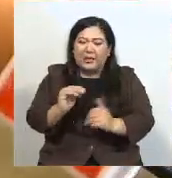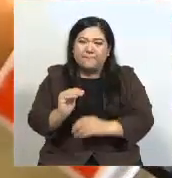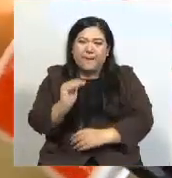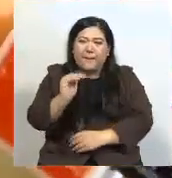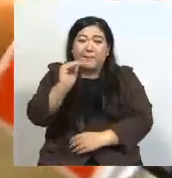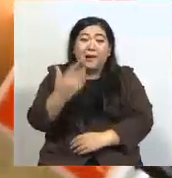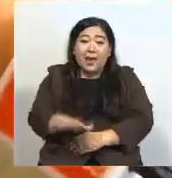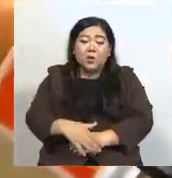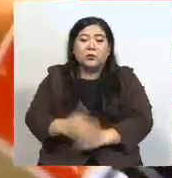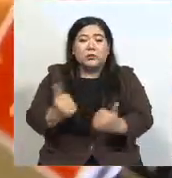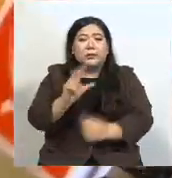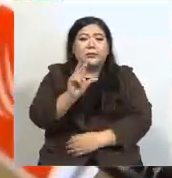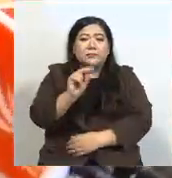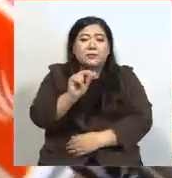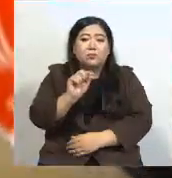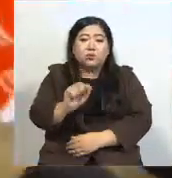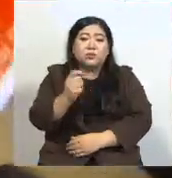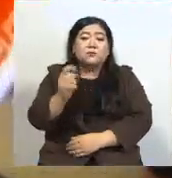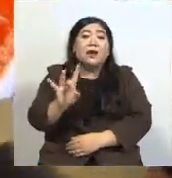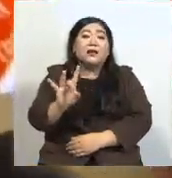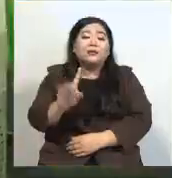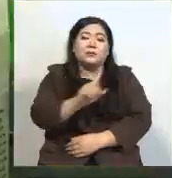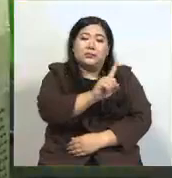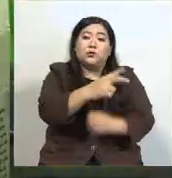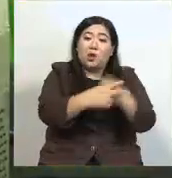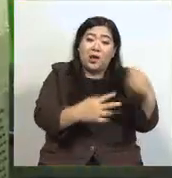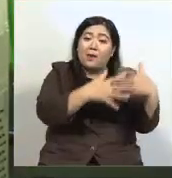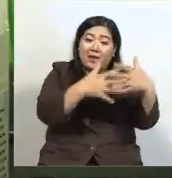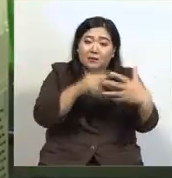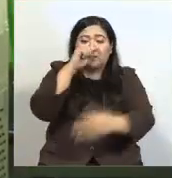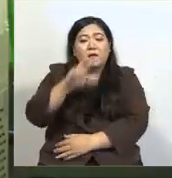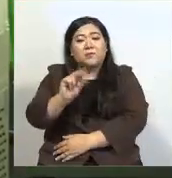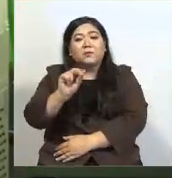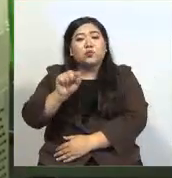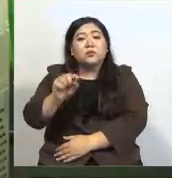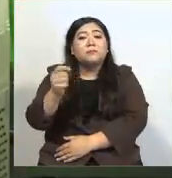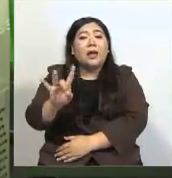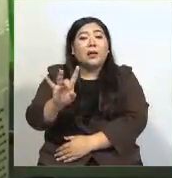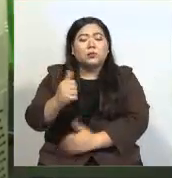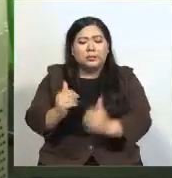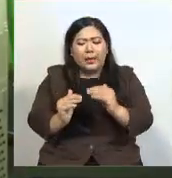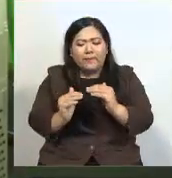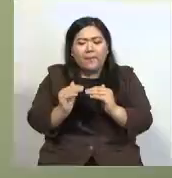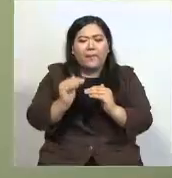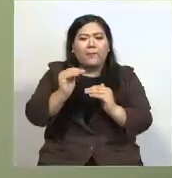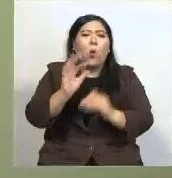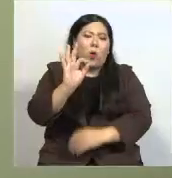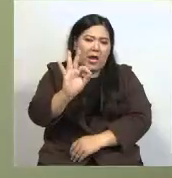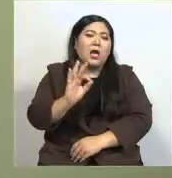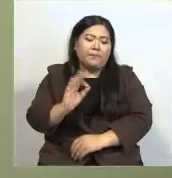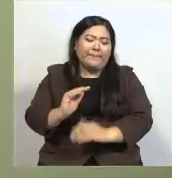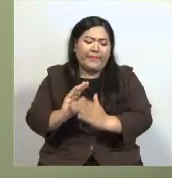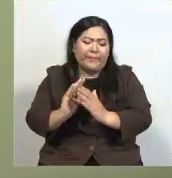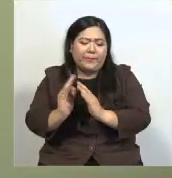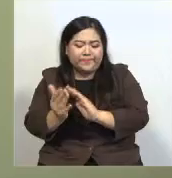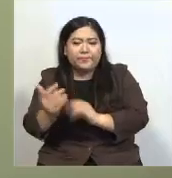ที่ระดับ 30 บาท 18 สตางค์ต่อเหรียญสหรัฐเนื่องจากสภาพคล่องในตลาดเริ่มกลับเข้าสู่ภาวะปกติ